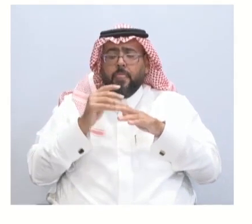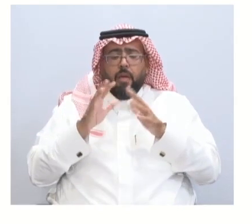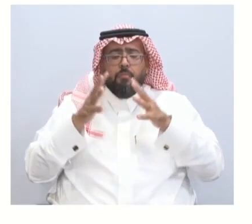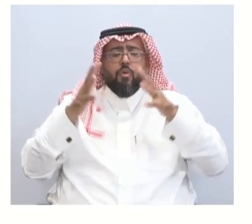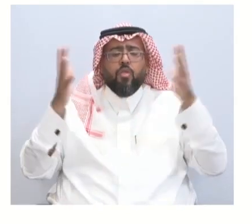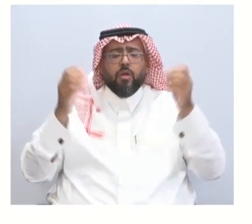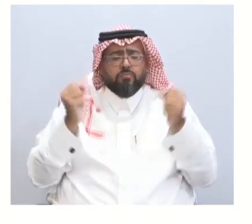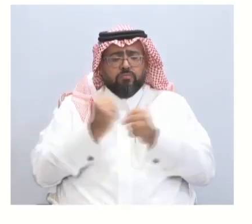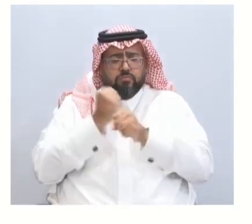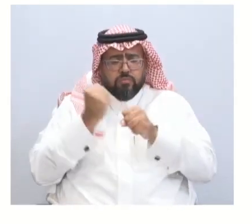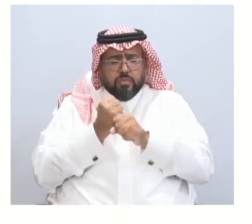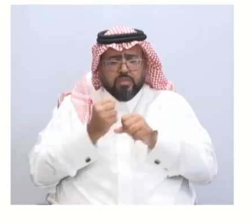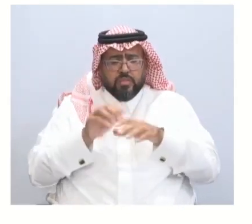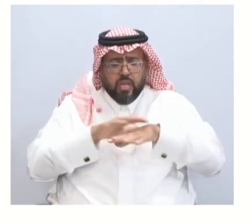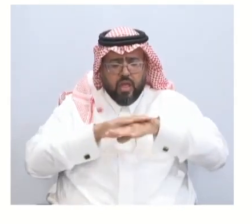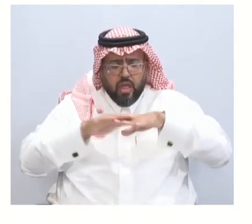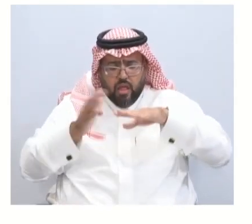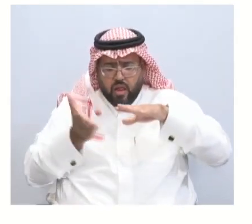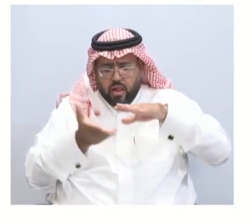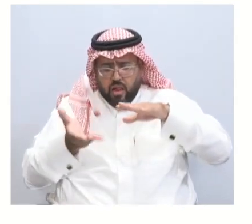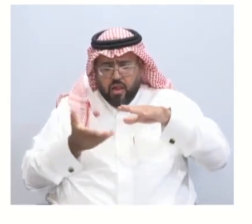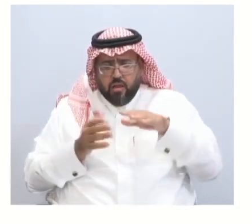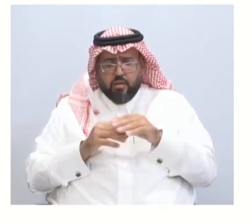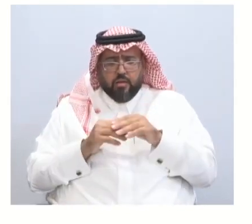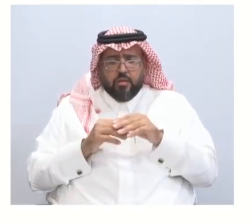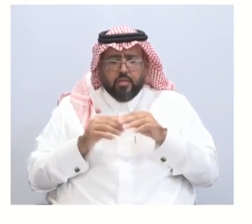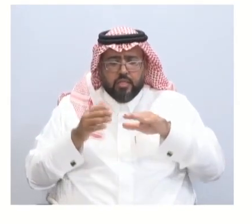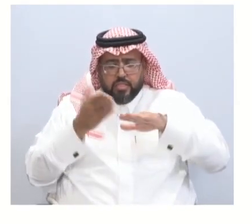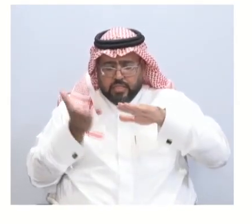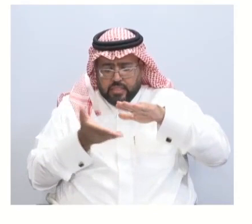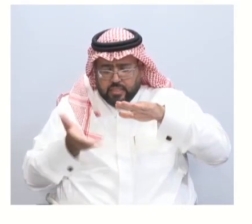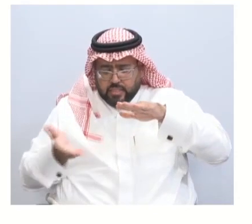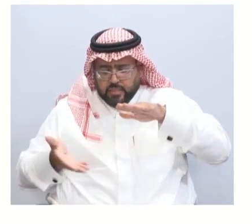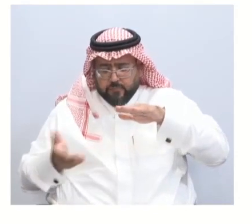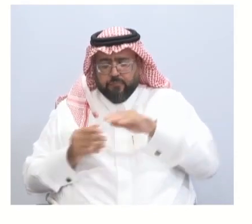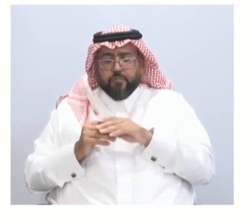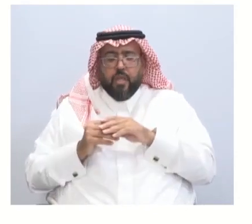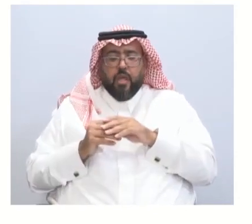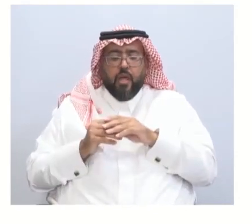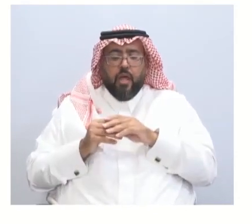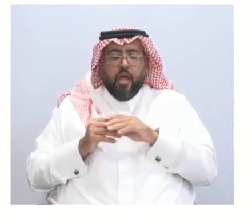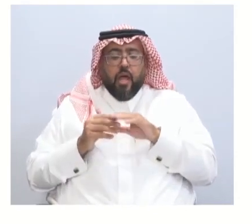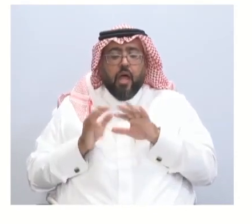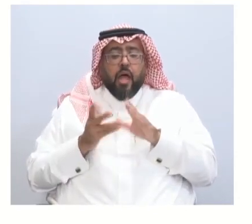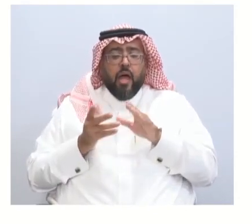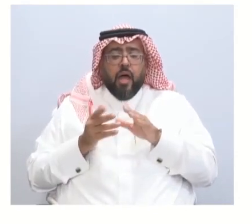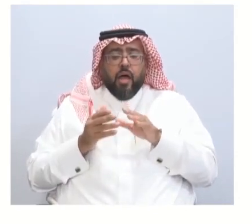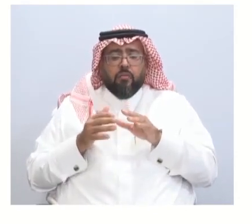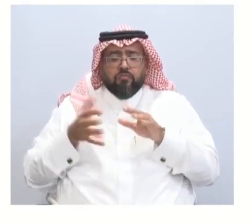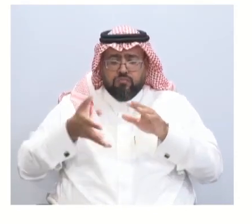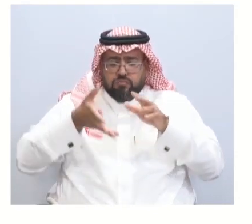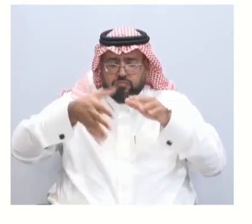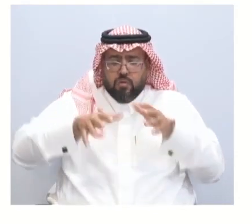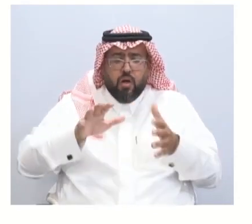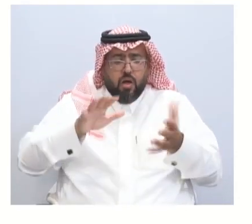معظم الانشطه الجيولوجيه عند حدوث عند حدود الصفائح اما بالنسبه في انجراف